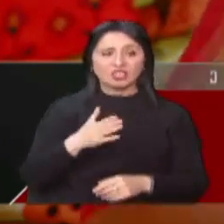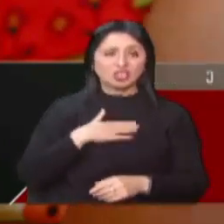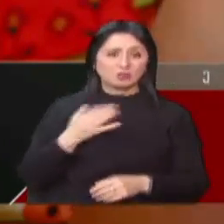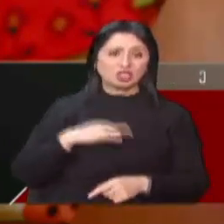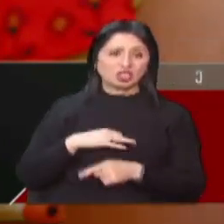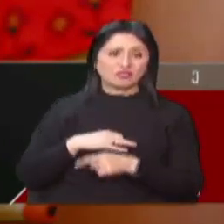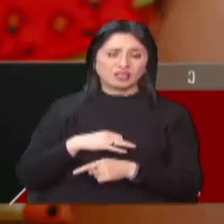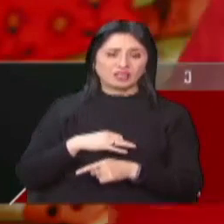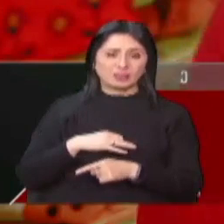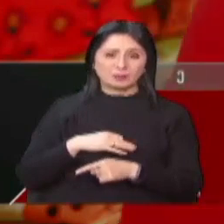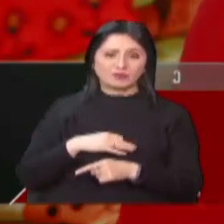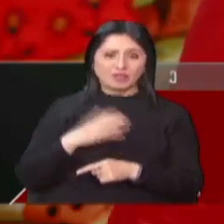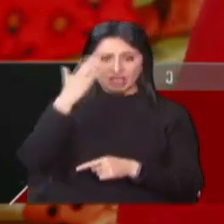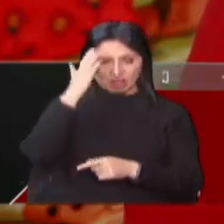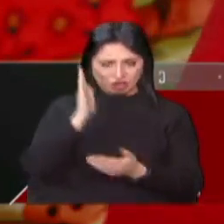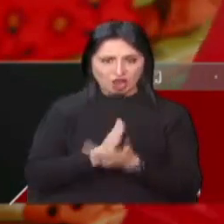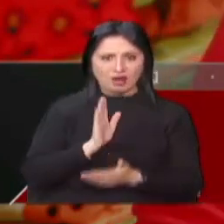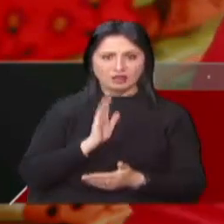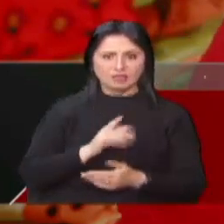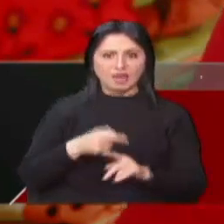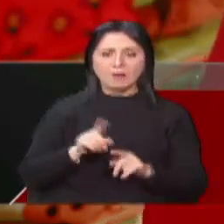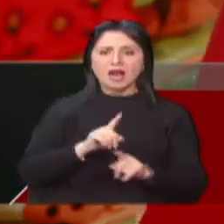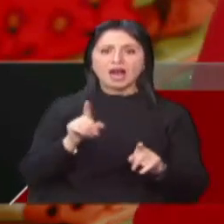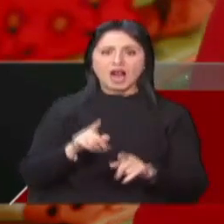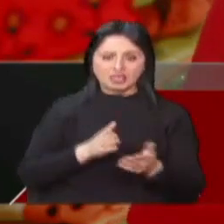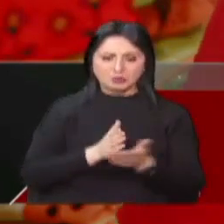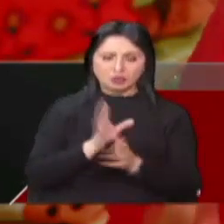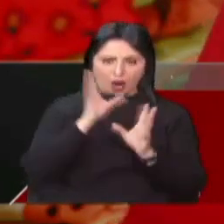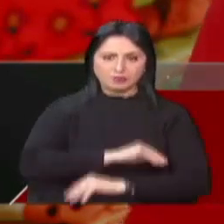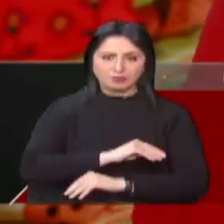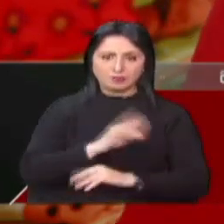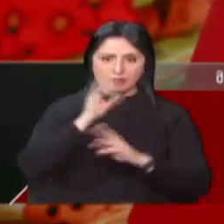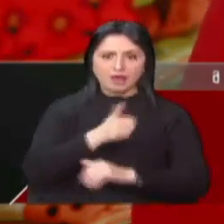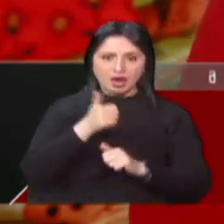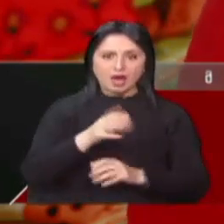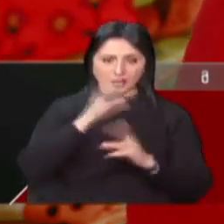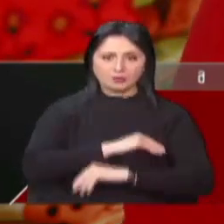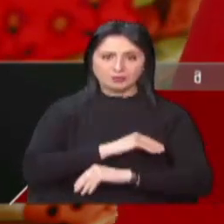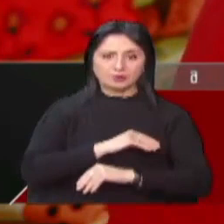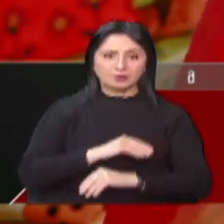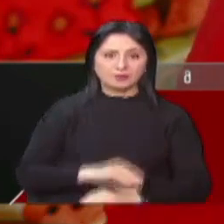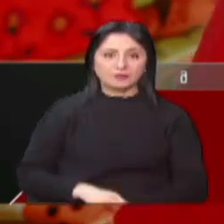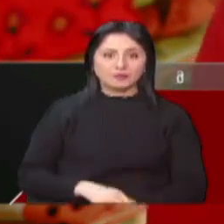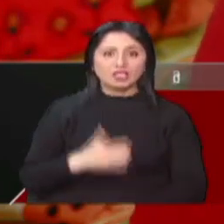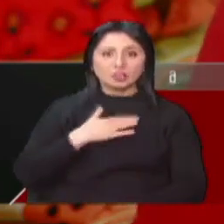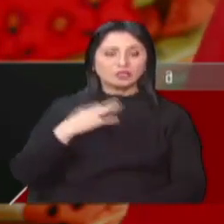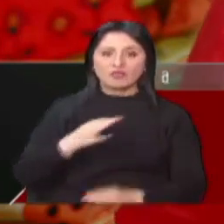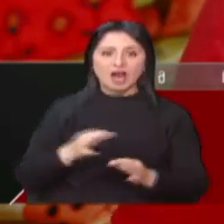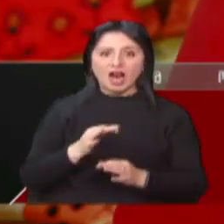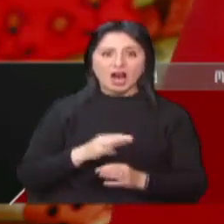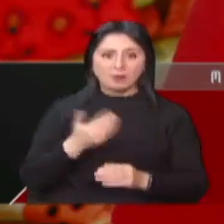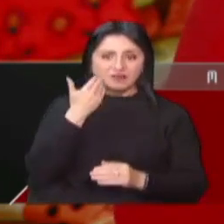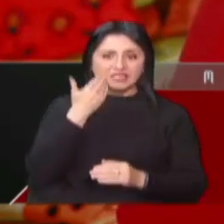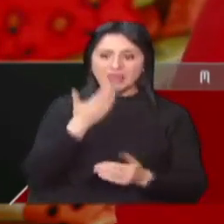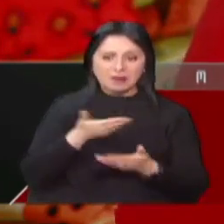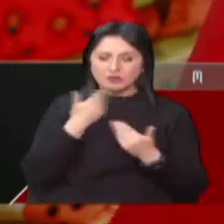ჩემი შვილი ნიჭიერიც არის, აი ამ რაღაცა სფეროში კარგად გამოსდის რაღაც, ჩემ შვილს არაფერი სამარცხინო